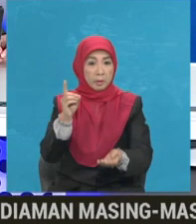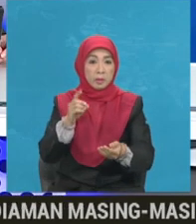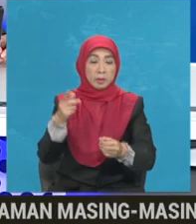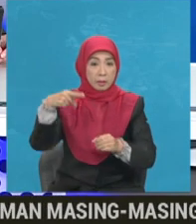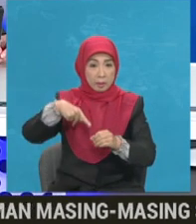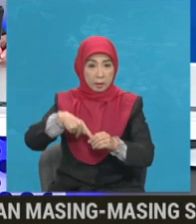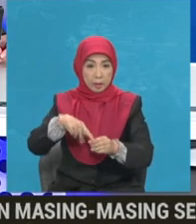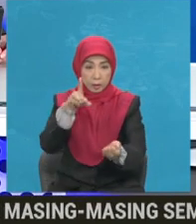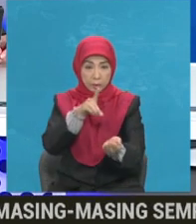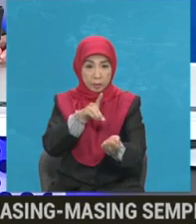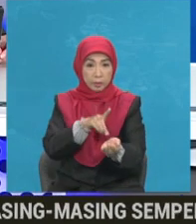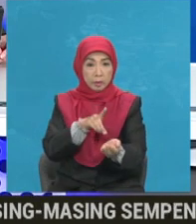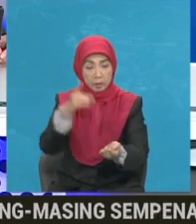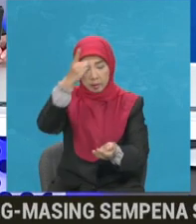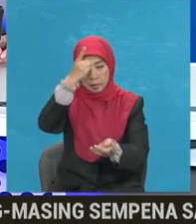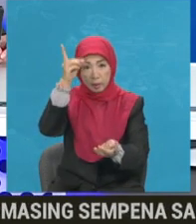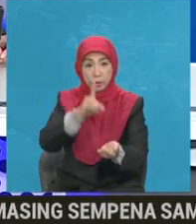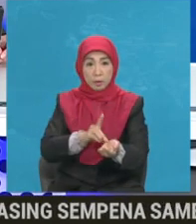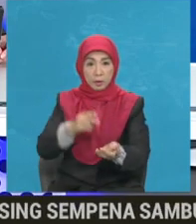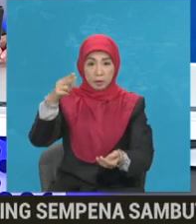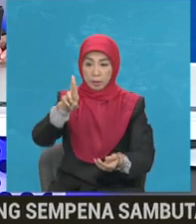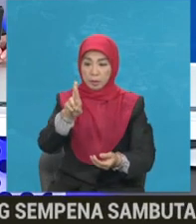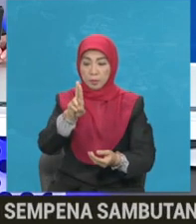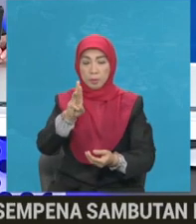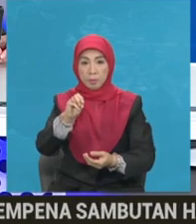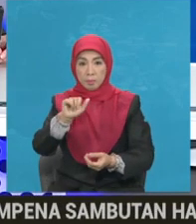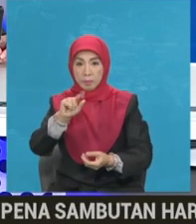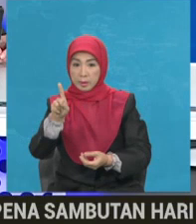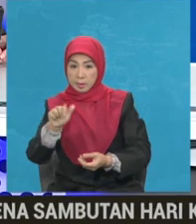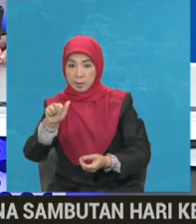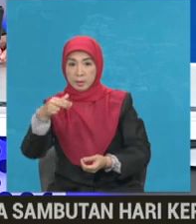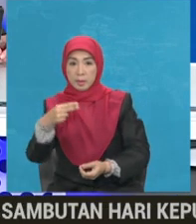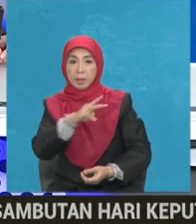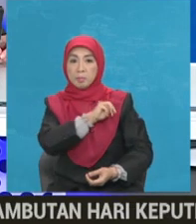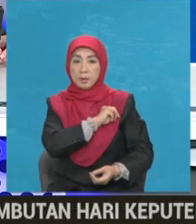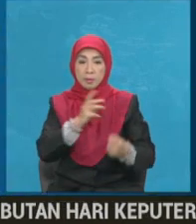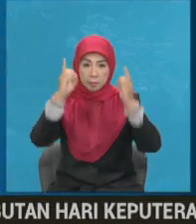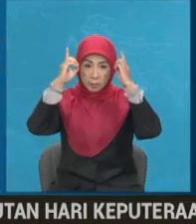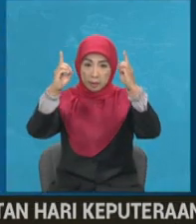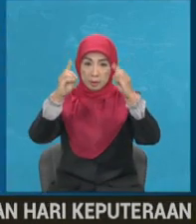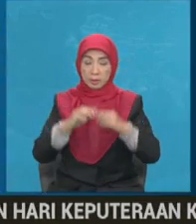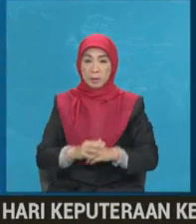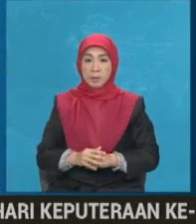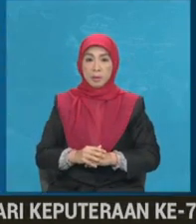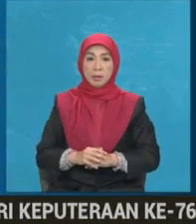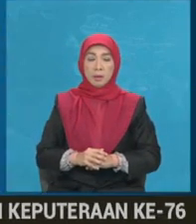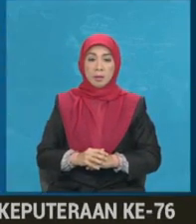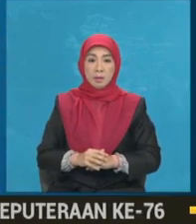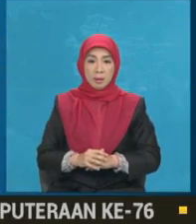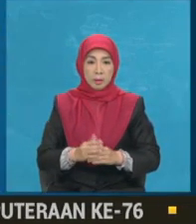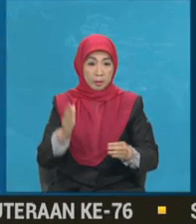reproduce dr.hj romiza binti Haji Muhammad Sholeh menteri pendidikan Hai